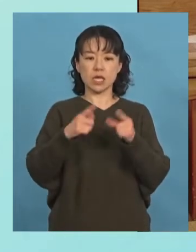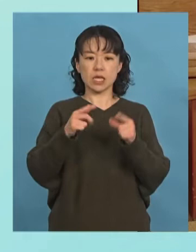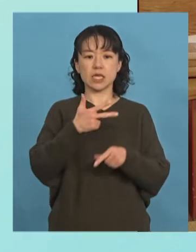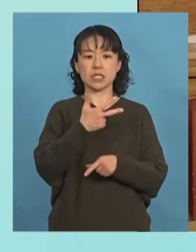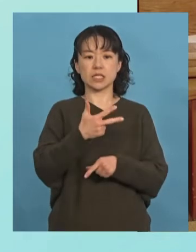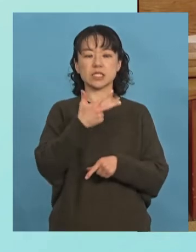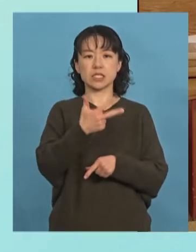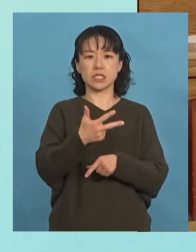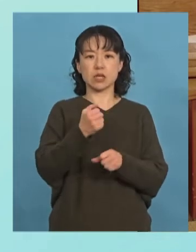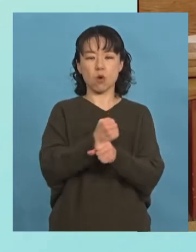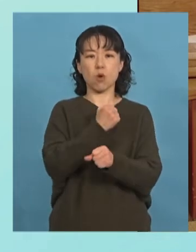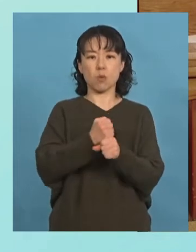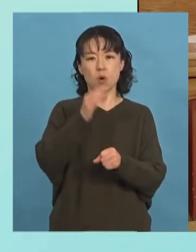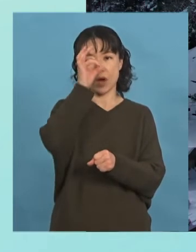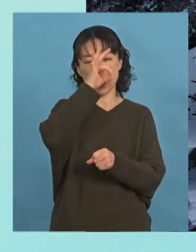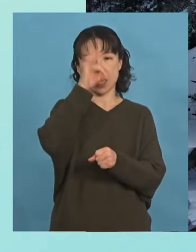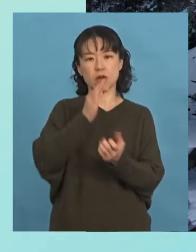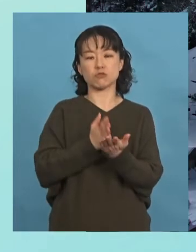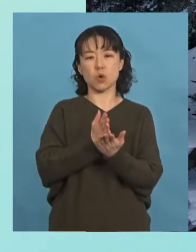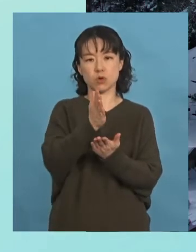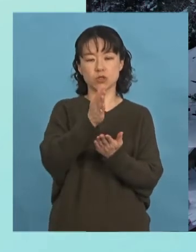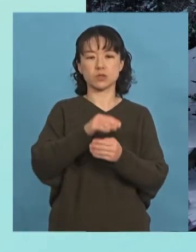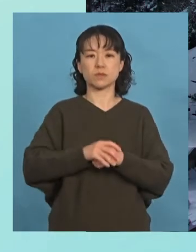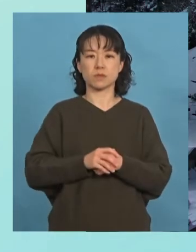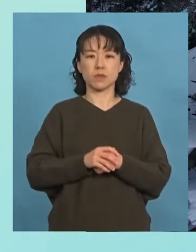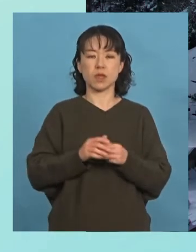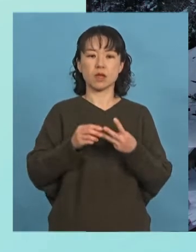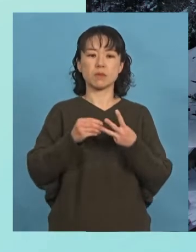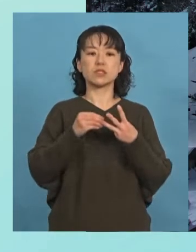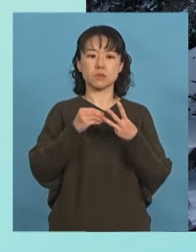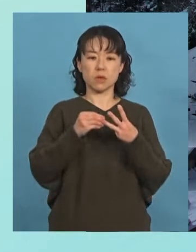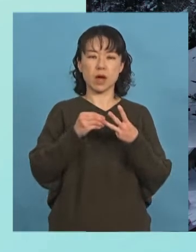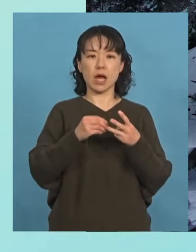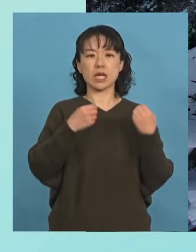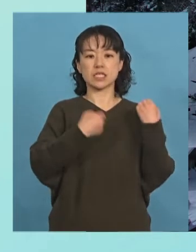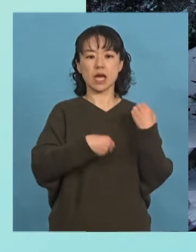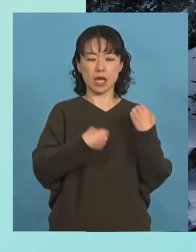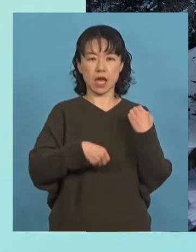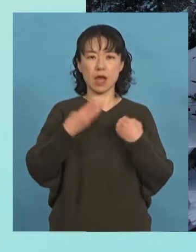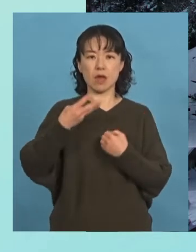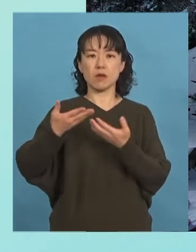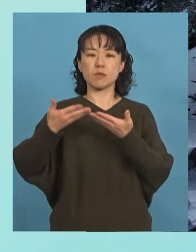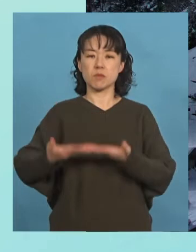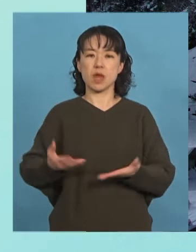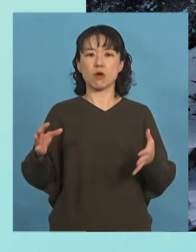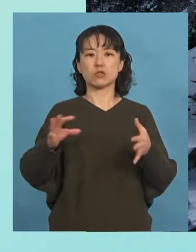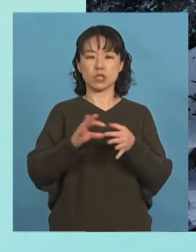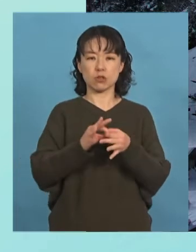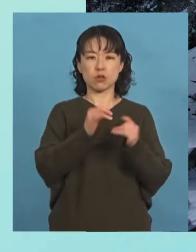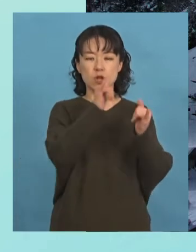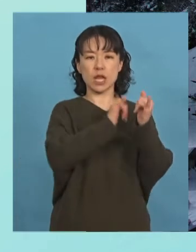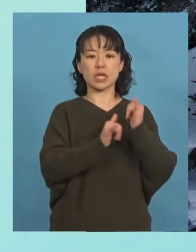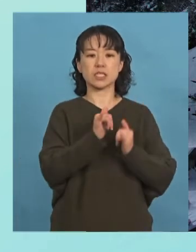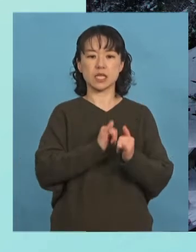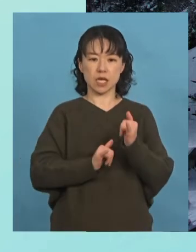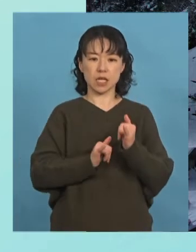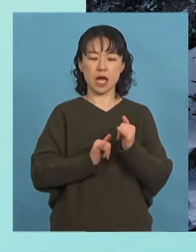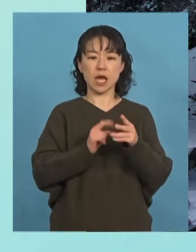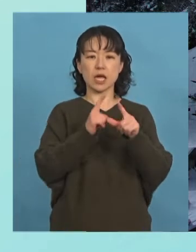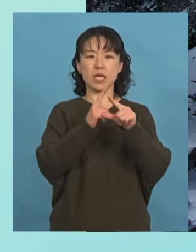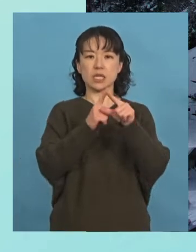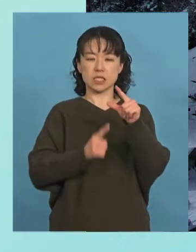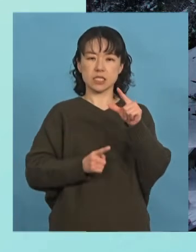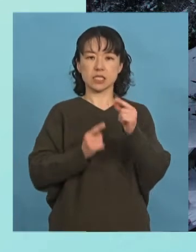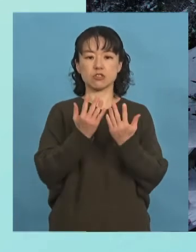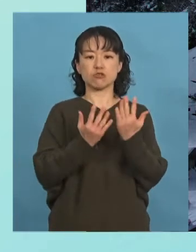学コース。 はい、 3つ目は滋賀県と三重県をつなぎ、歴史的な言われが色濃